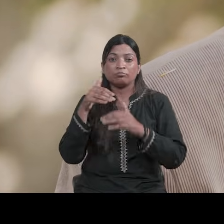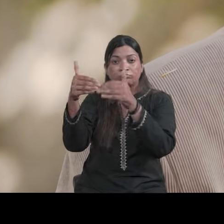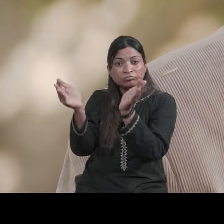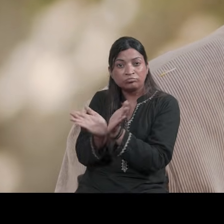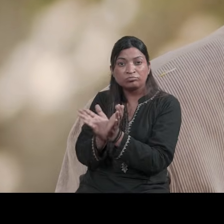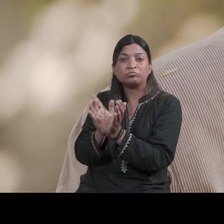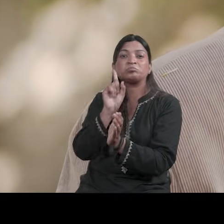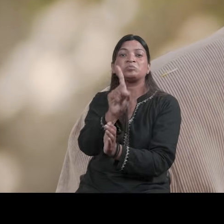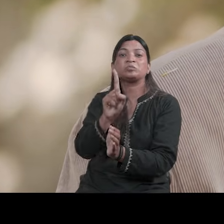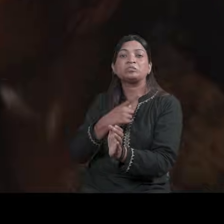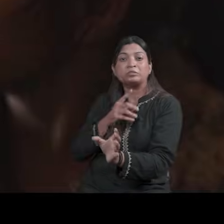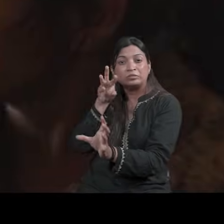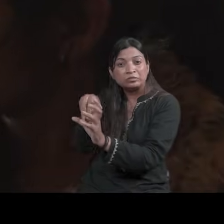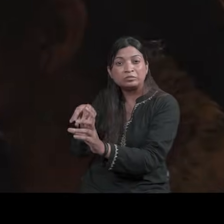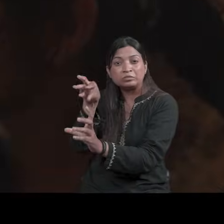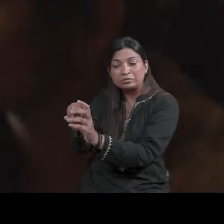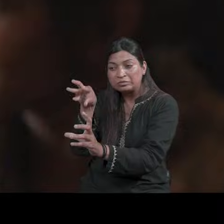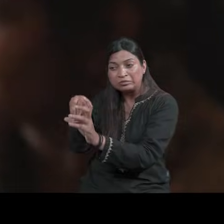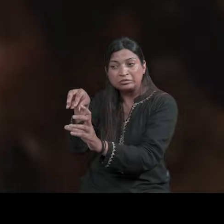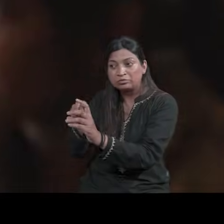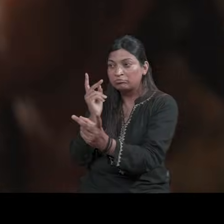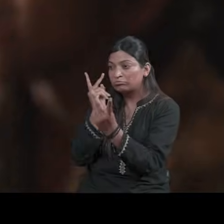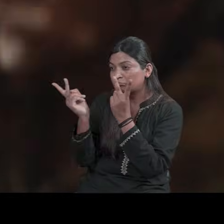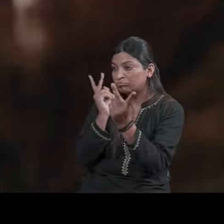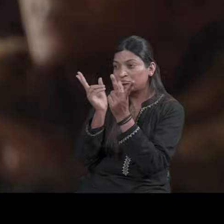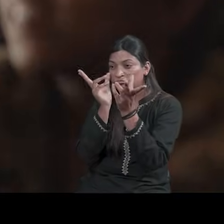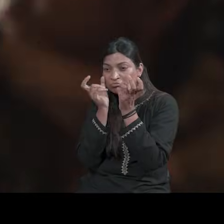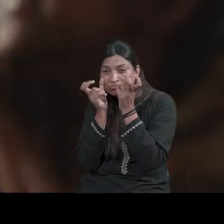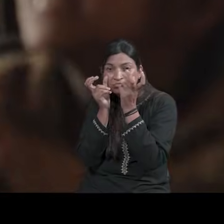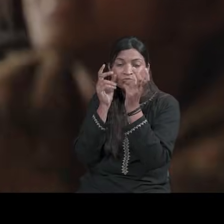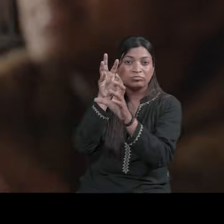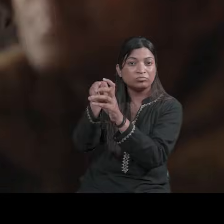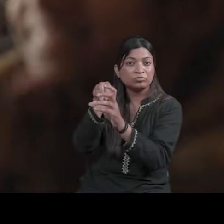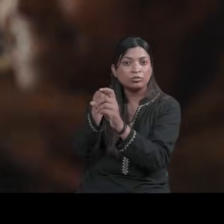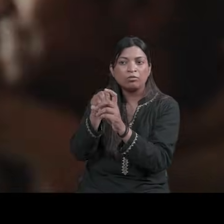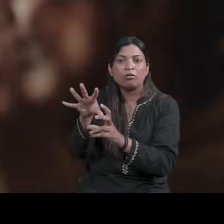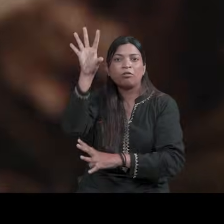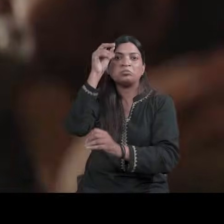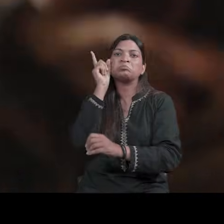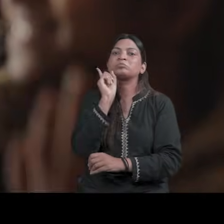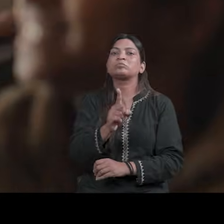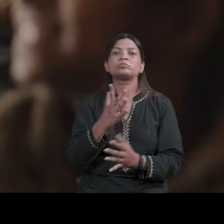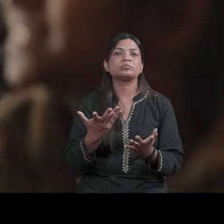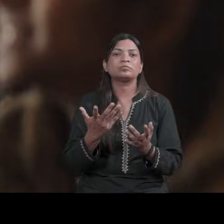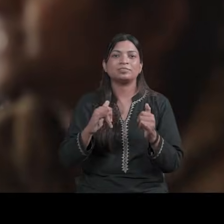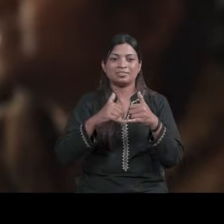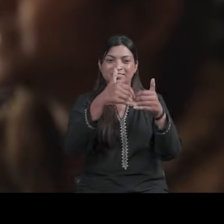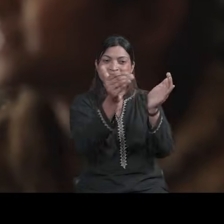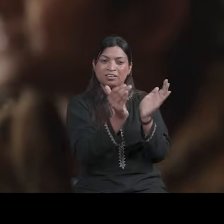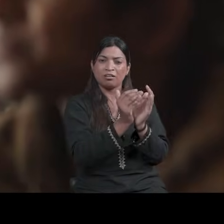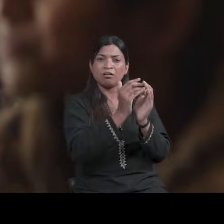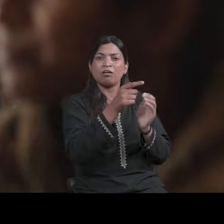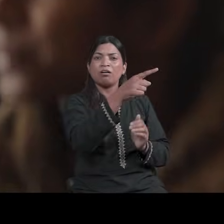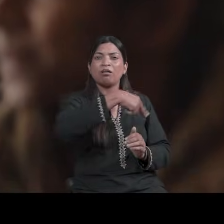काम के प्रति। वो जाके पहले इन जगहों पर जाएं, उनको काम को देखें, उनकी मुश्किलों को सीखें। सभी समाज